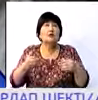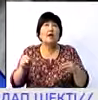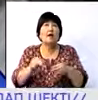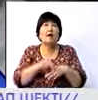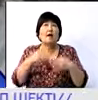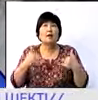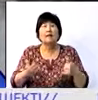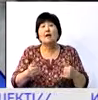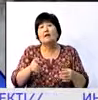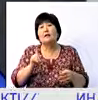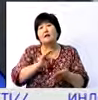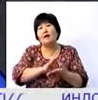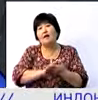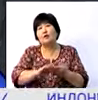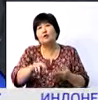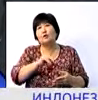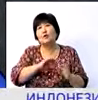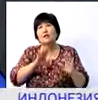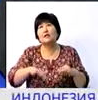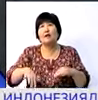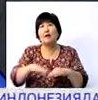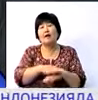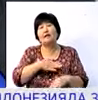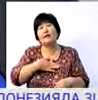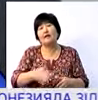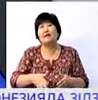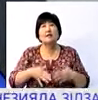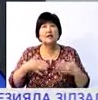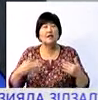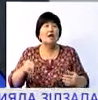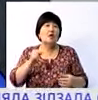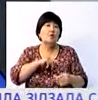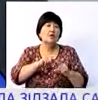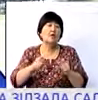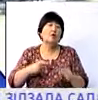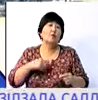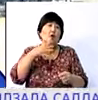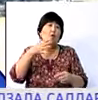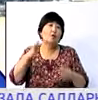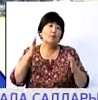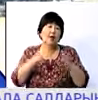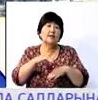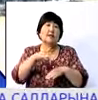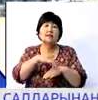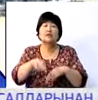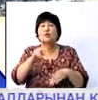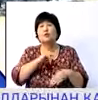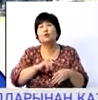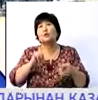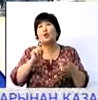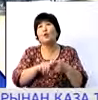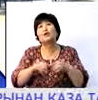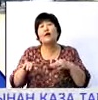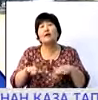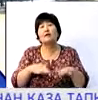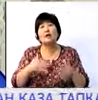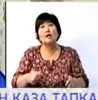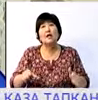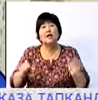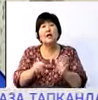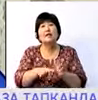келтірілген. Тиянақты жұмысқа жергілікті халықтың да алғысы ерекше. Мекеме мамандары көпқабатты үйлердің сыртқы жұмыстарын да қоса атқаруда.